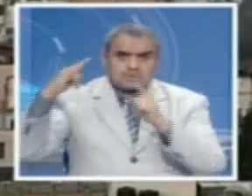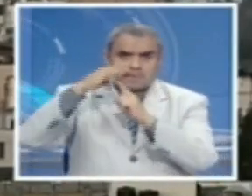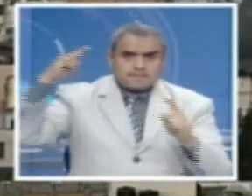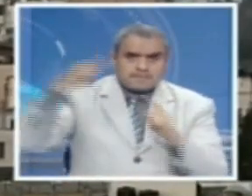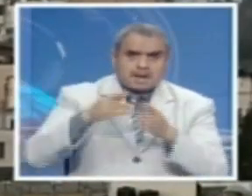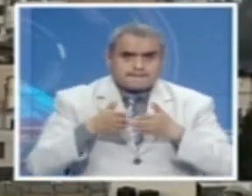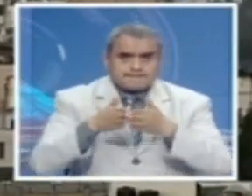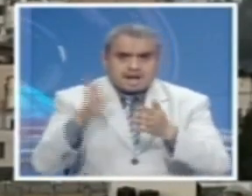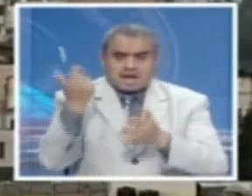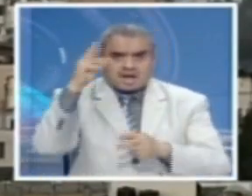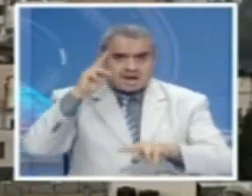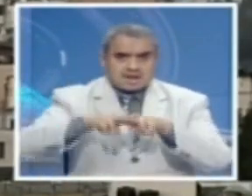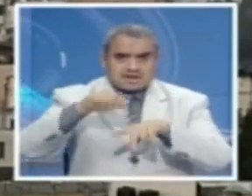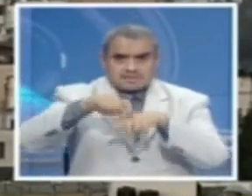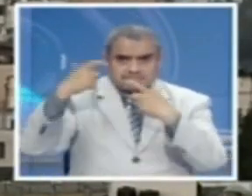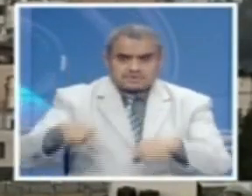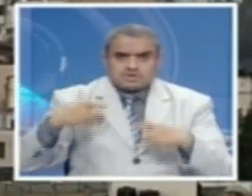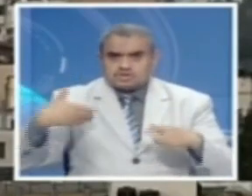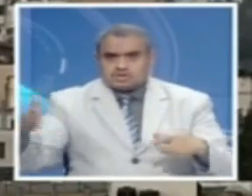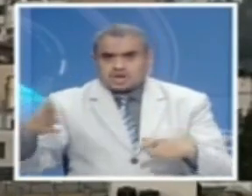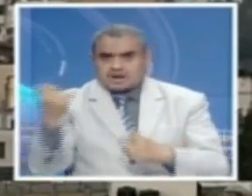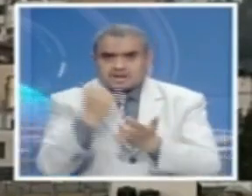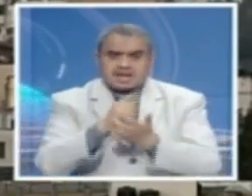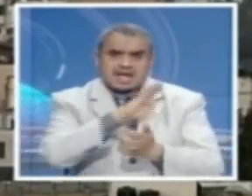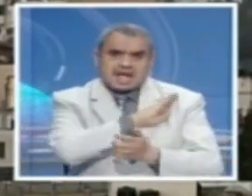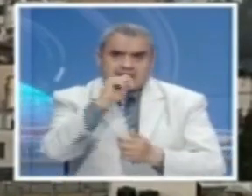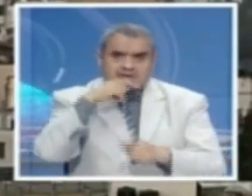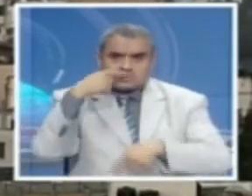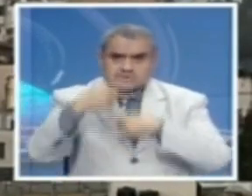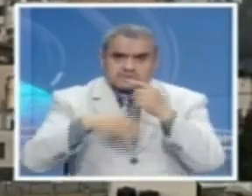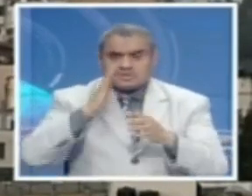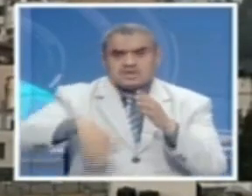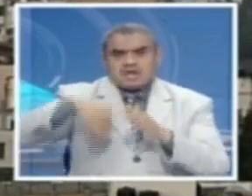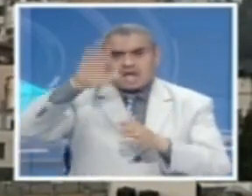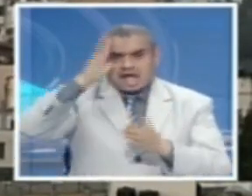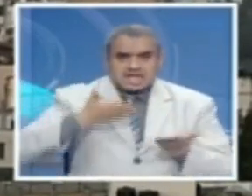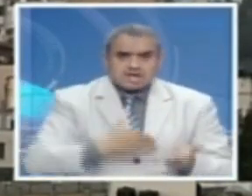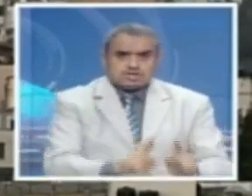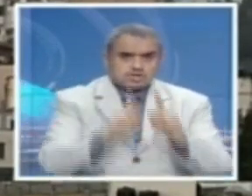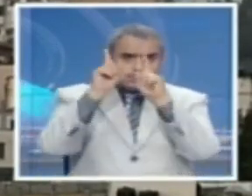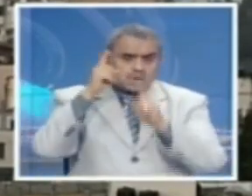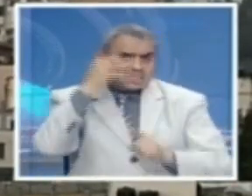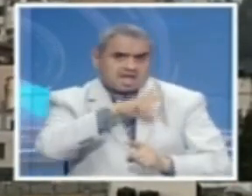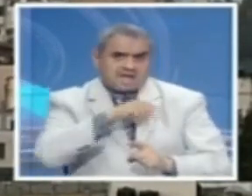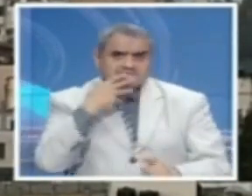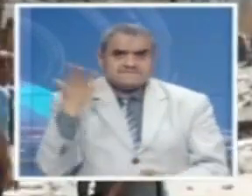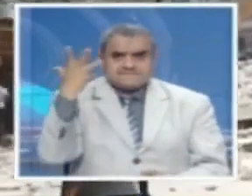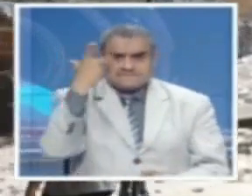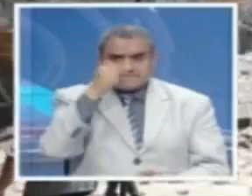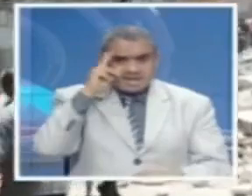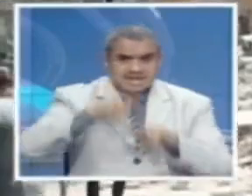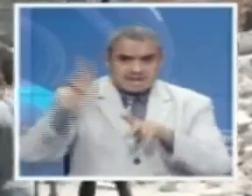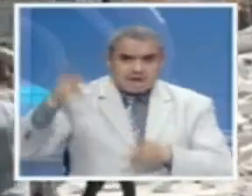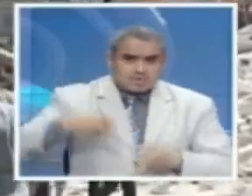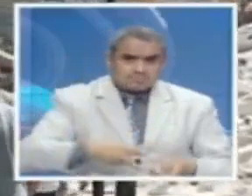وبحري لقوات الاحتلال المناطق الغربية والشرقية لمدينة غزة. قد ارتفع عدد الشهداء الفلسطينيين جراء العدوان الإسرائيلي